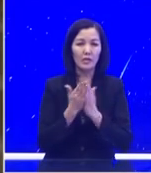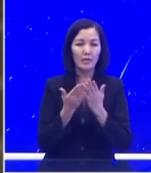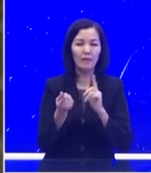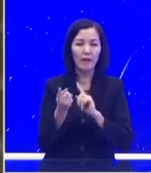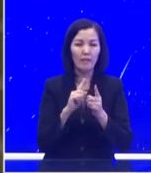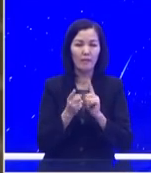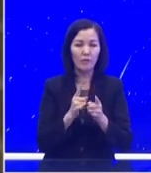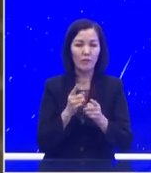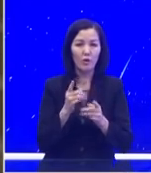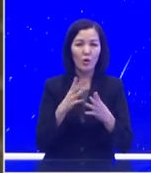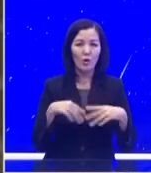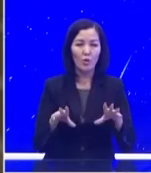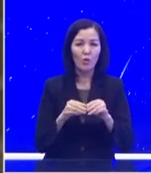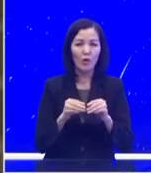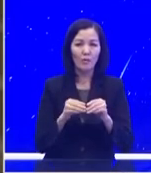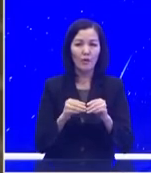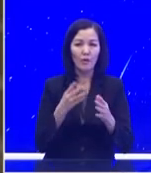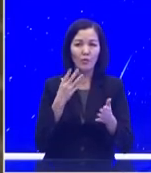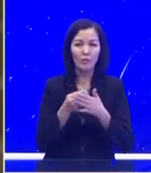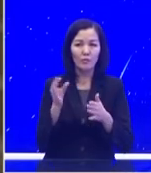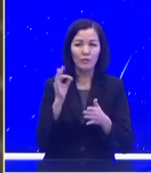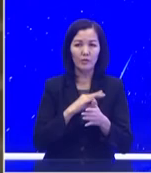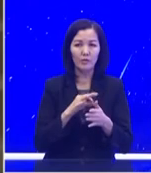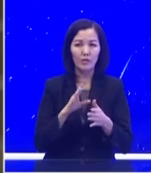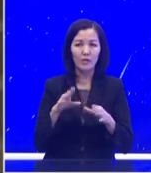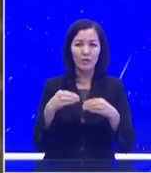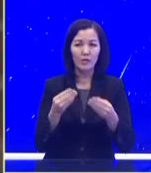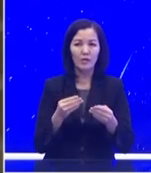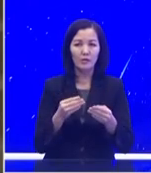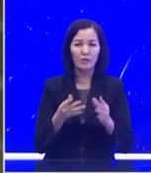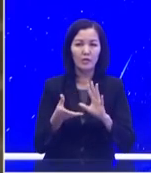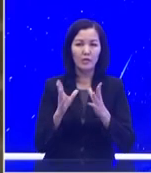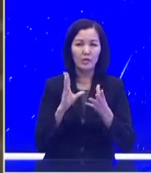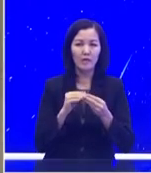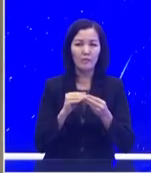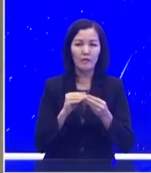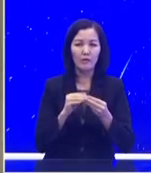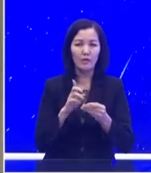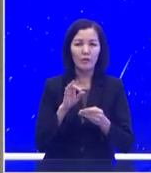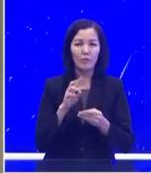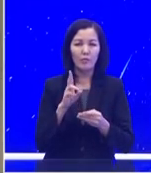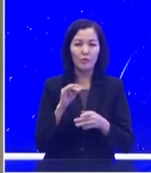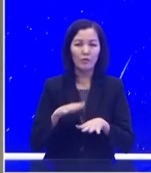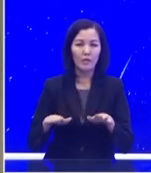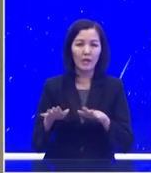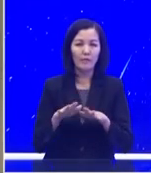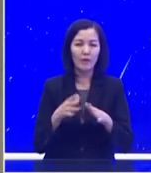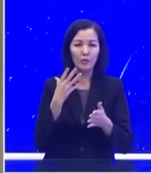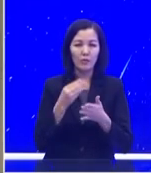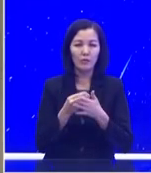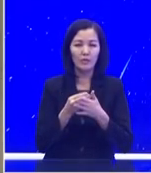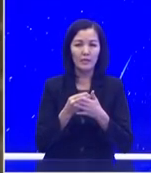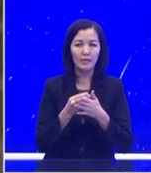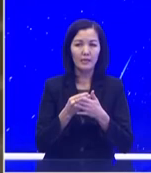қоғамға өзіміздің кітап алмастыру арқылы өзіміздің пайдамызды тигізу. Жалпы да бұл букросинг аймағының өзінің